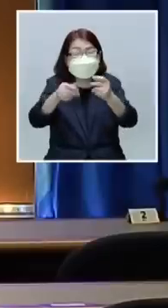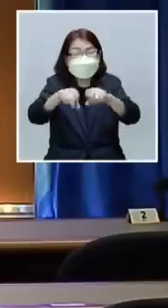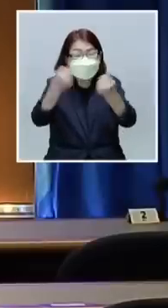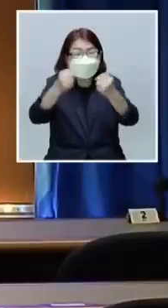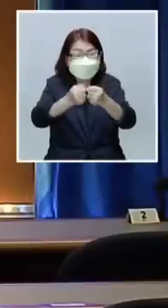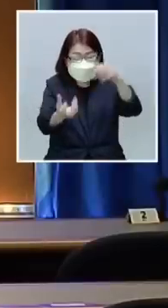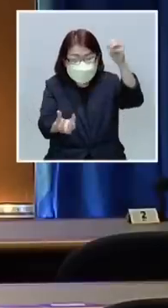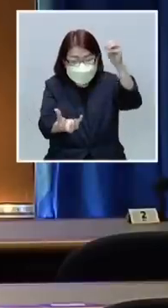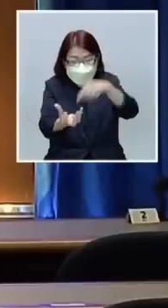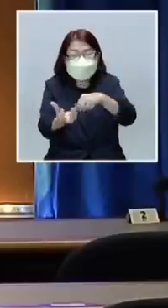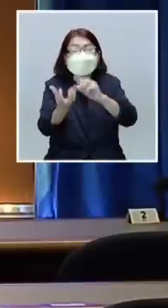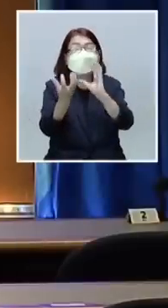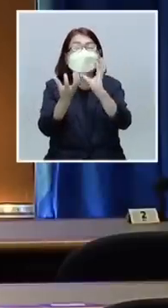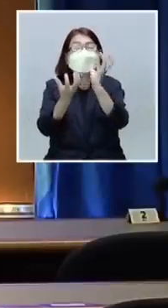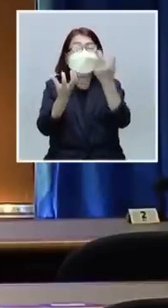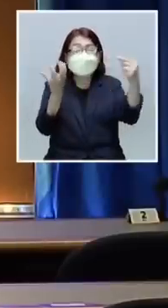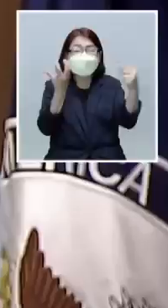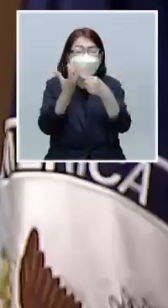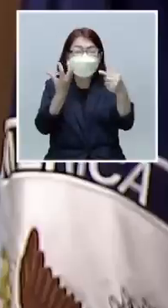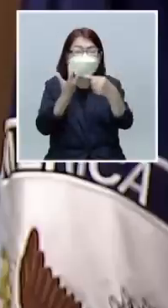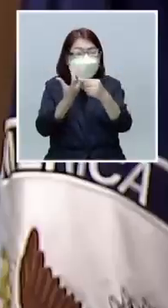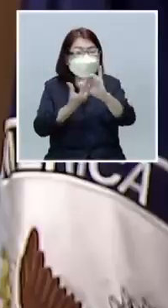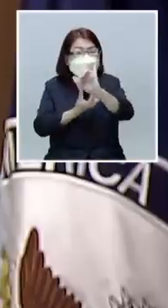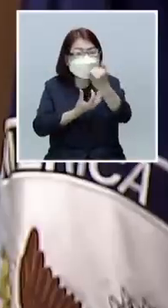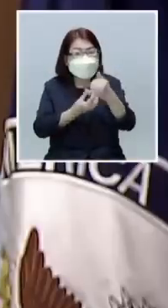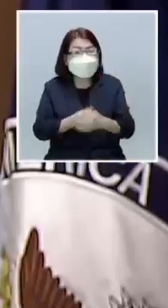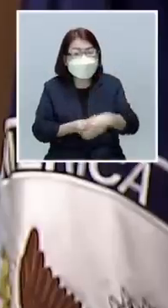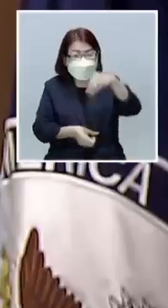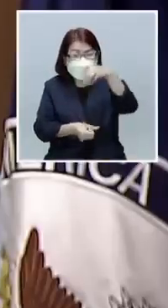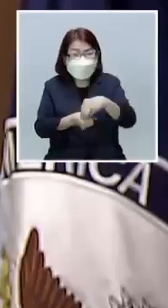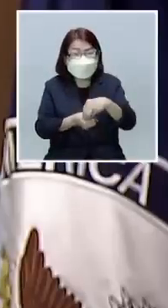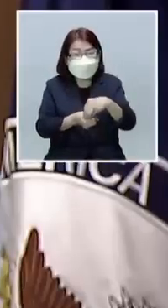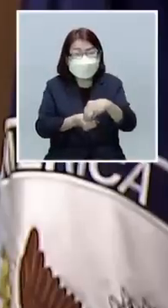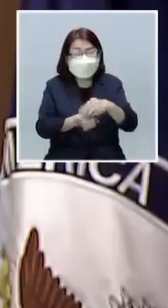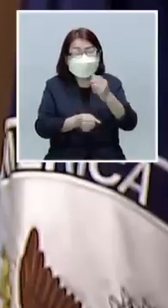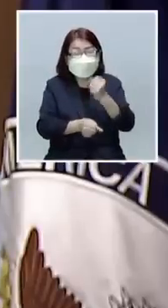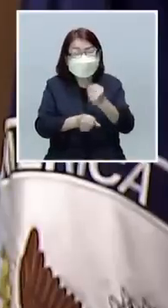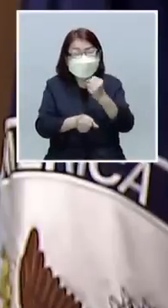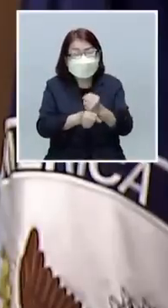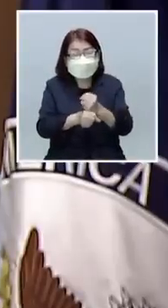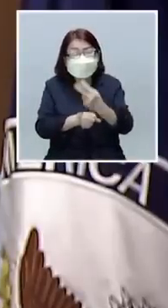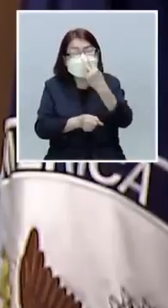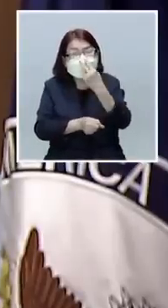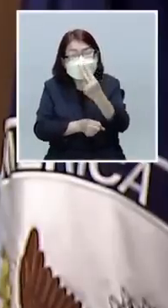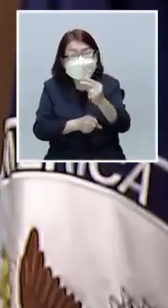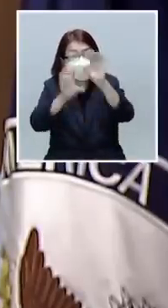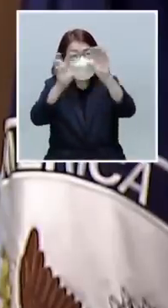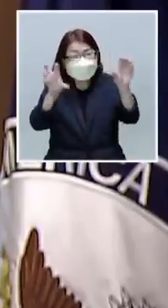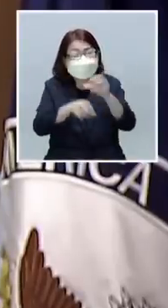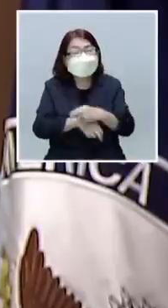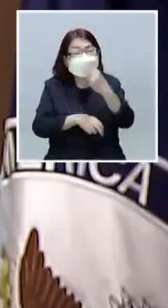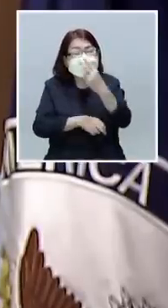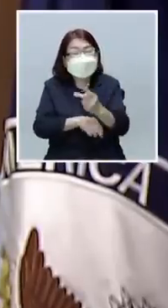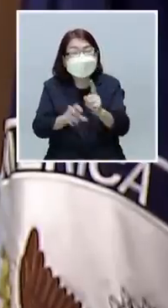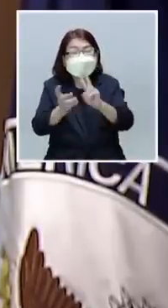นนั้นก็มีแนวโน้มที่จะพุ่งเข้าหาสถานีอวกาศนานาชาติ ISS นะคะเรื่องนี้ทำให้เนทพรายส์โฆษกกระทรวงต่างประเทศสหรัฐได้ออกม